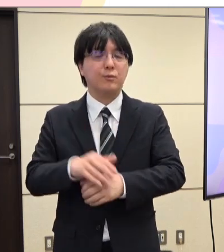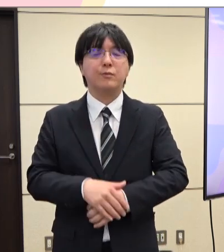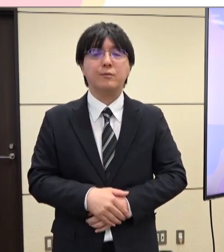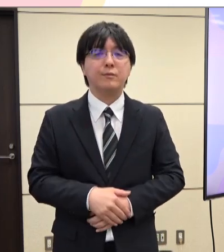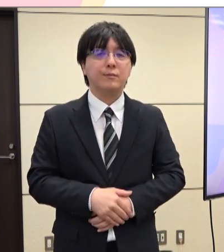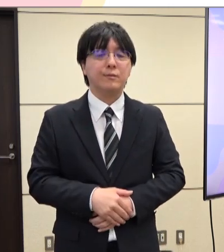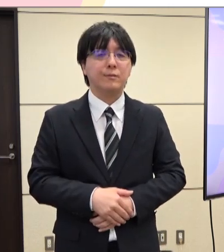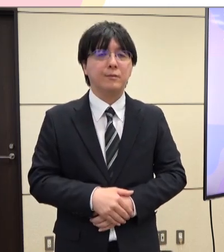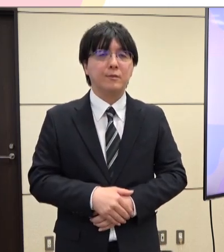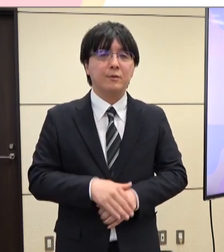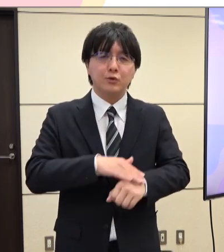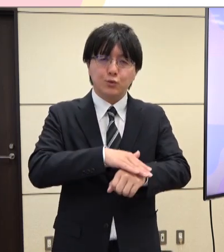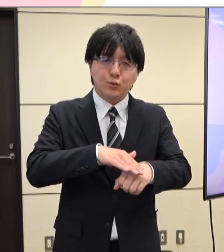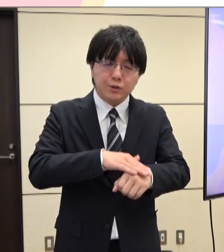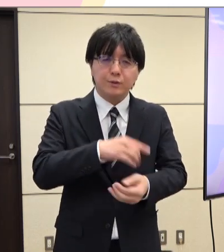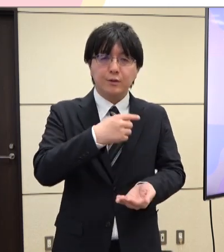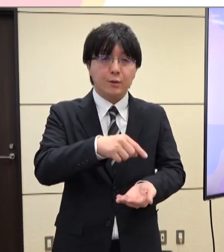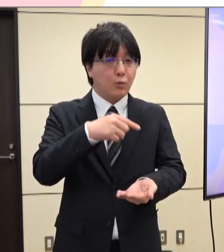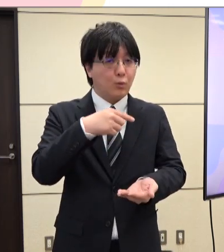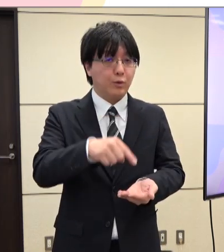より充実した教育で、